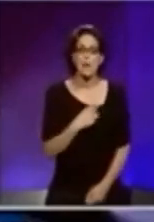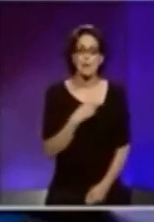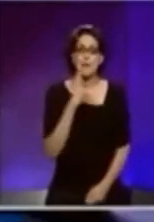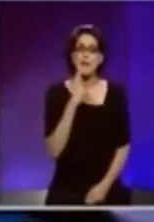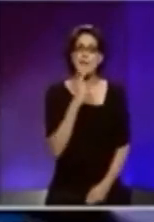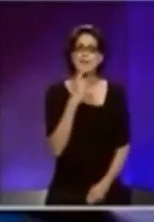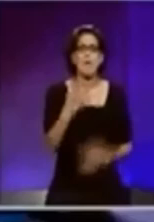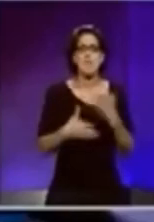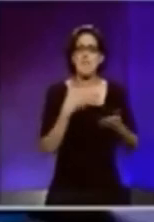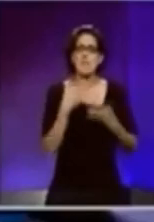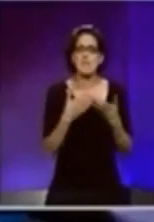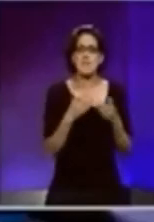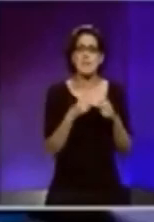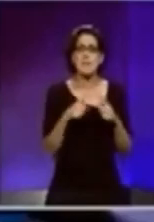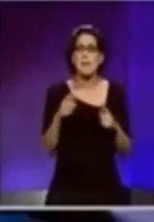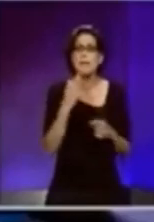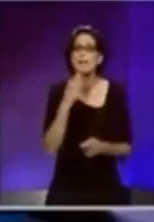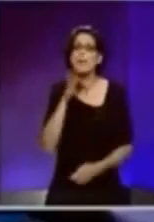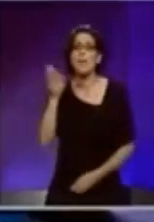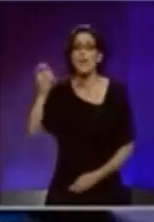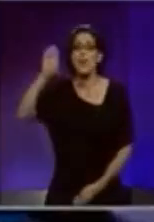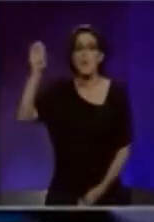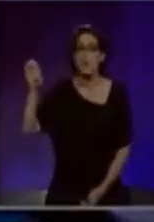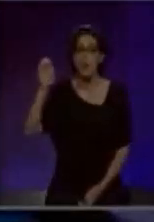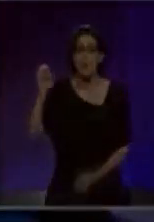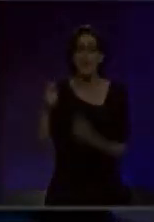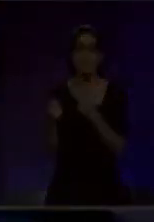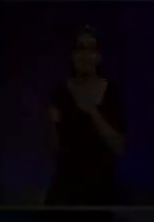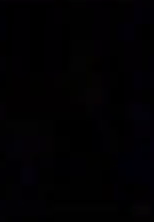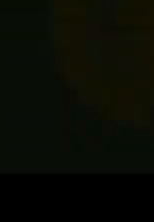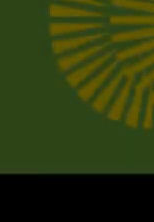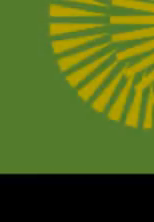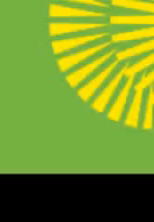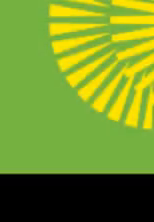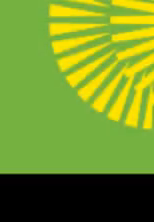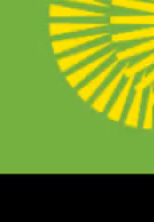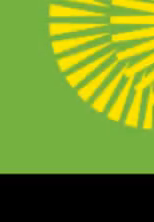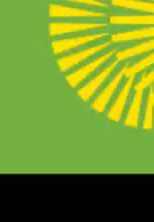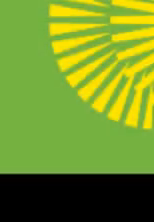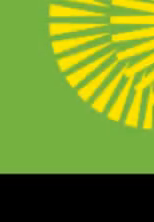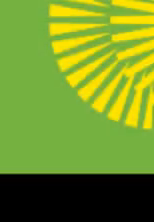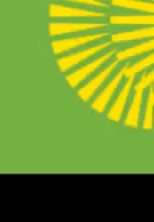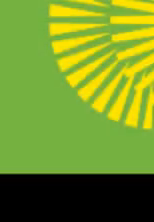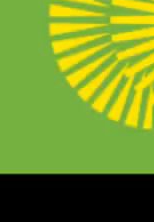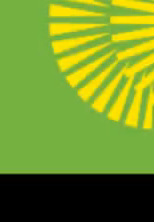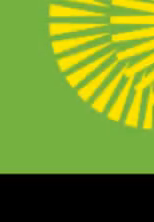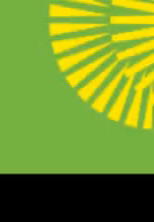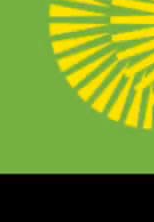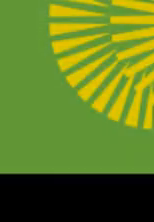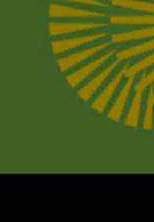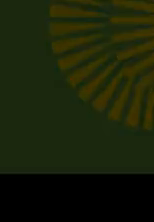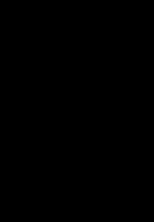tal-liet l-leminija ma tafx xinit għammel l-liet l-xellugija 2021. Medicaid 3 4 5 6 11 6 9 9 10